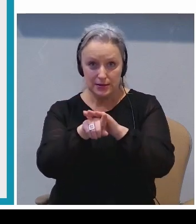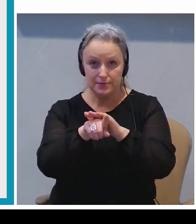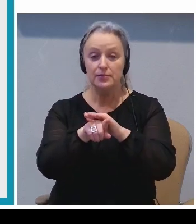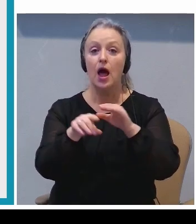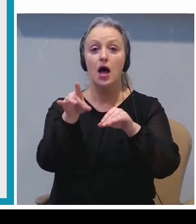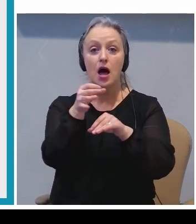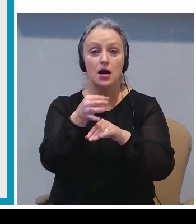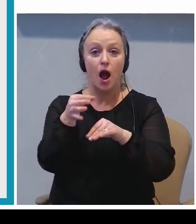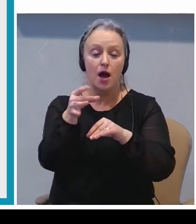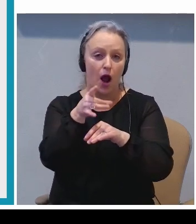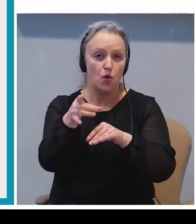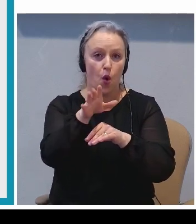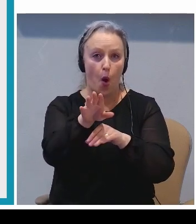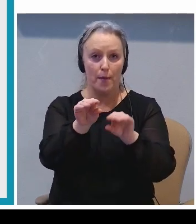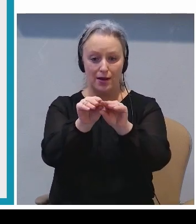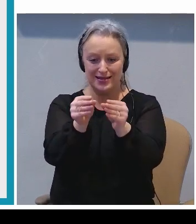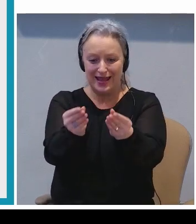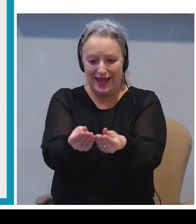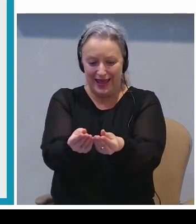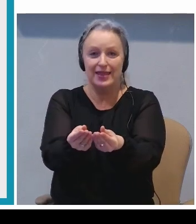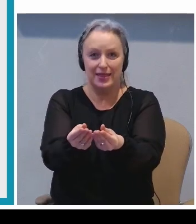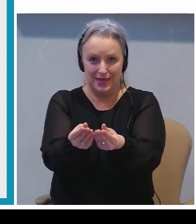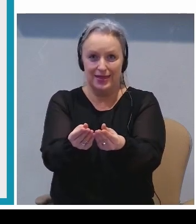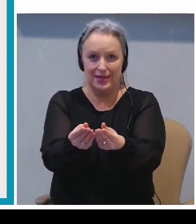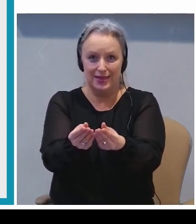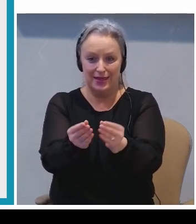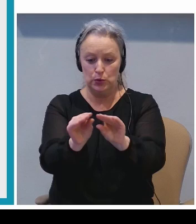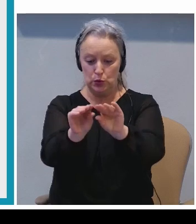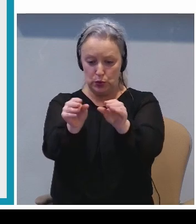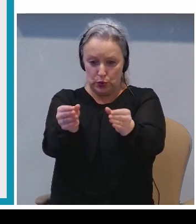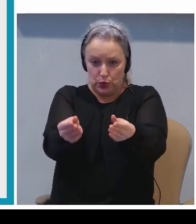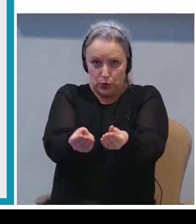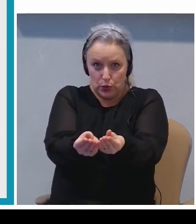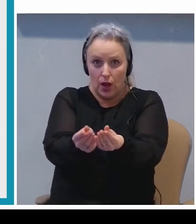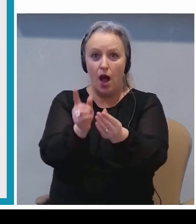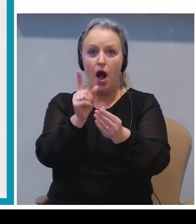ja teisi osi, kuid mis ei kanna viiruse haigust.